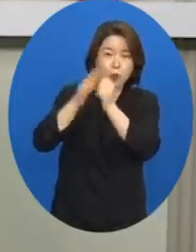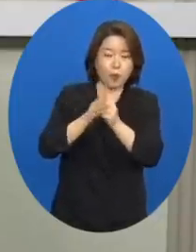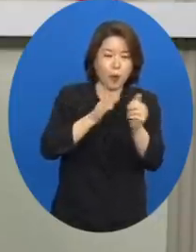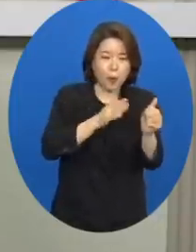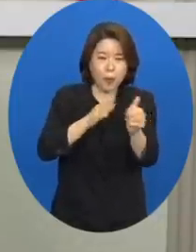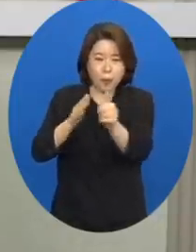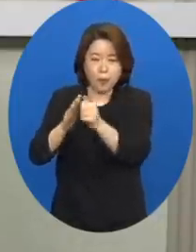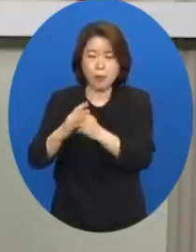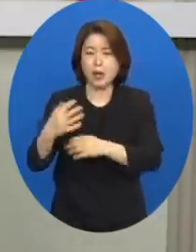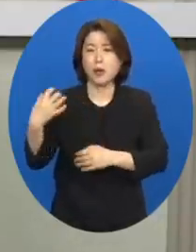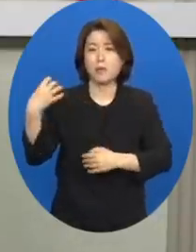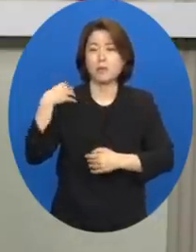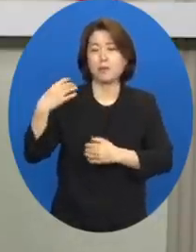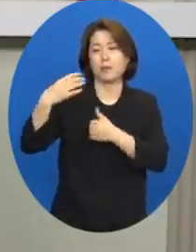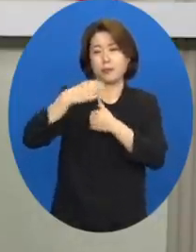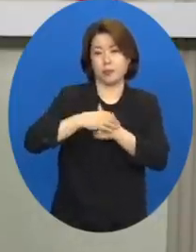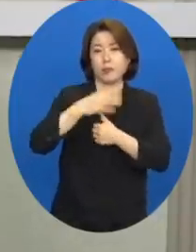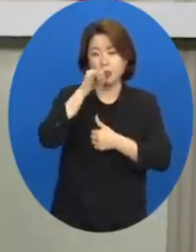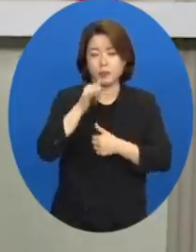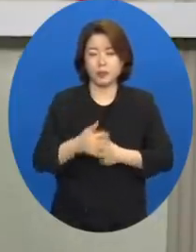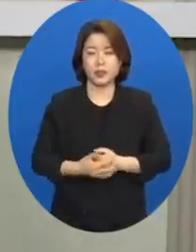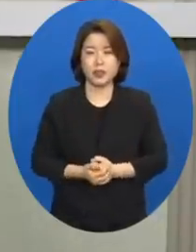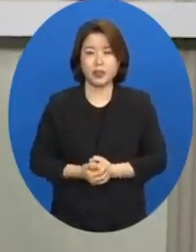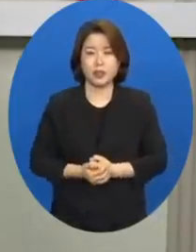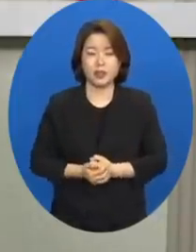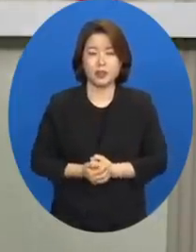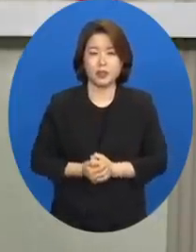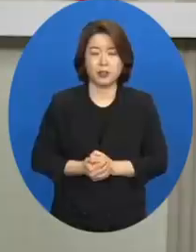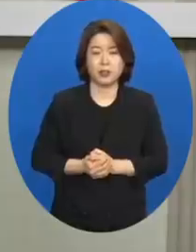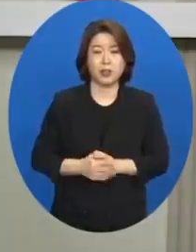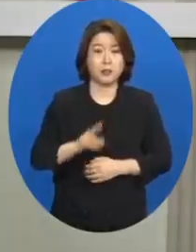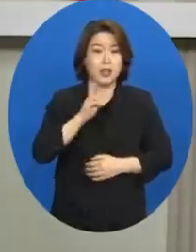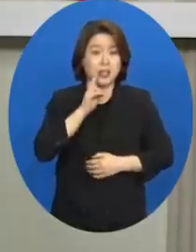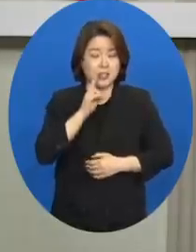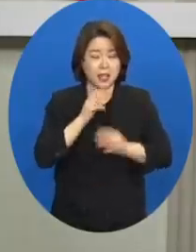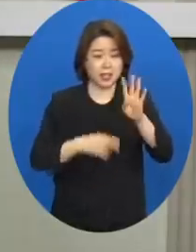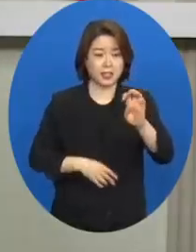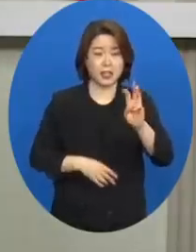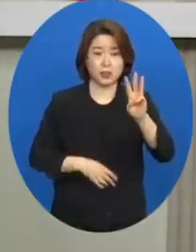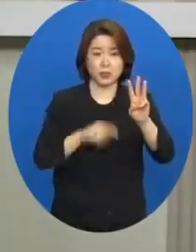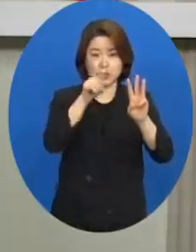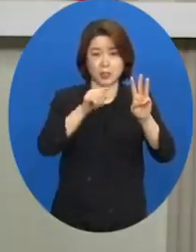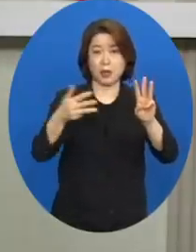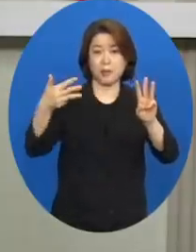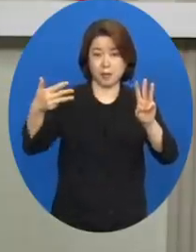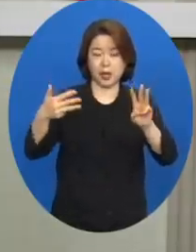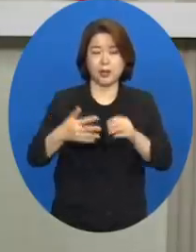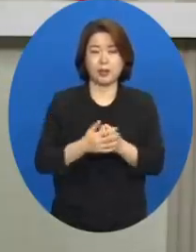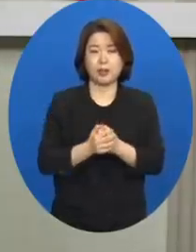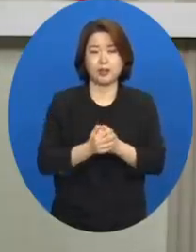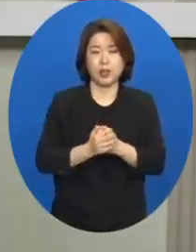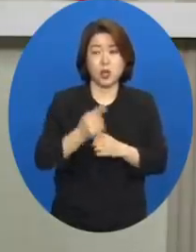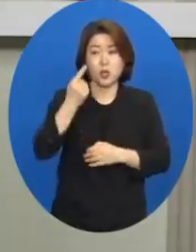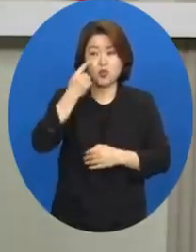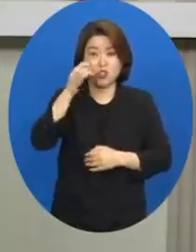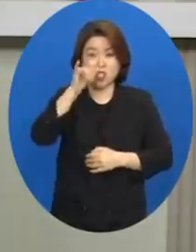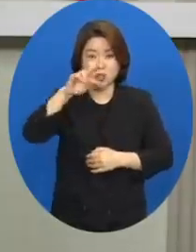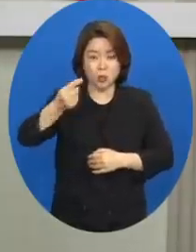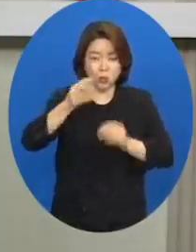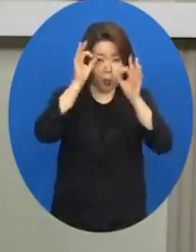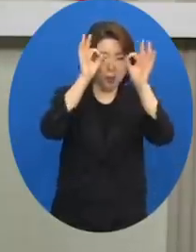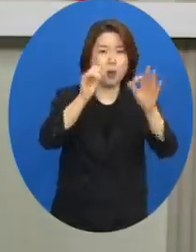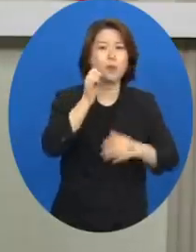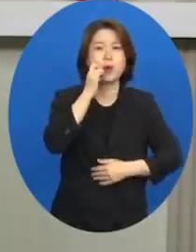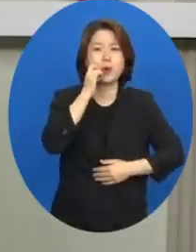사명을 저에게 주셨습니다 이사야 43장 팔찌 란 말씀이 눈이 있어도 보지 못하고